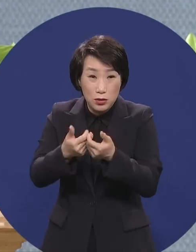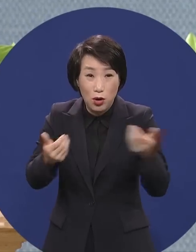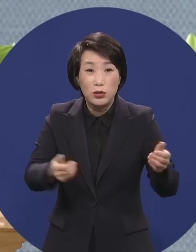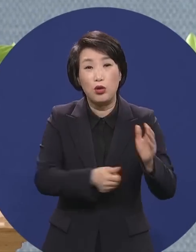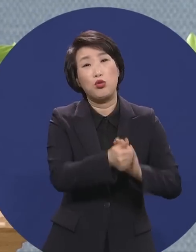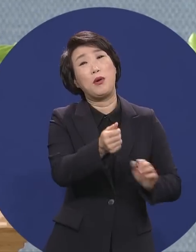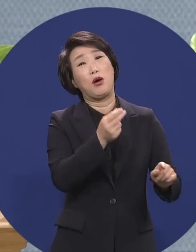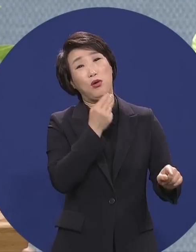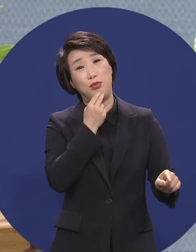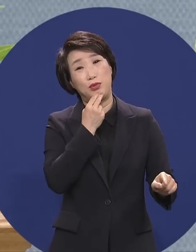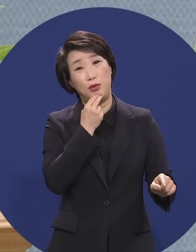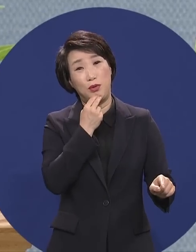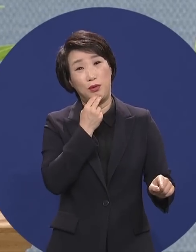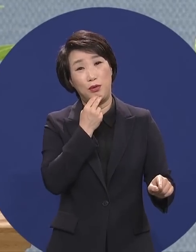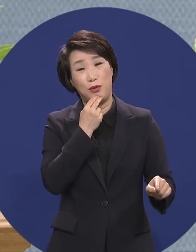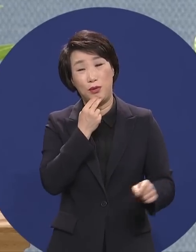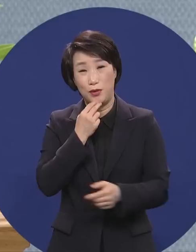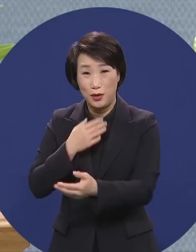소망이 없는 것입니다.